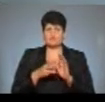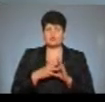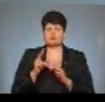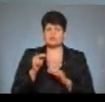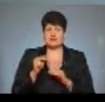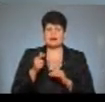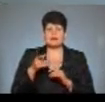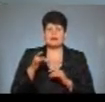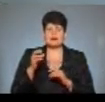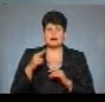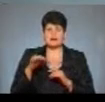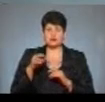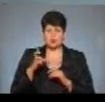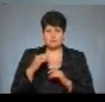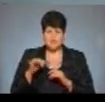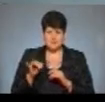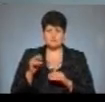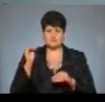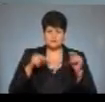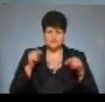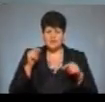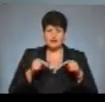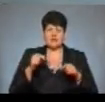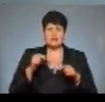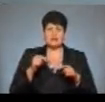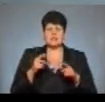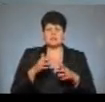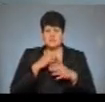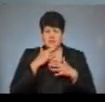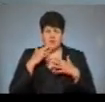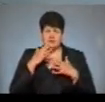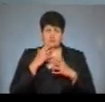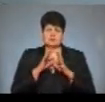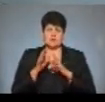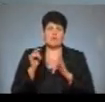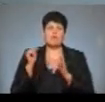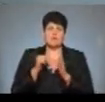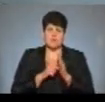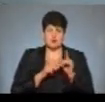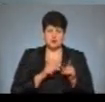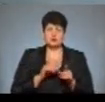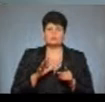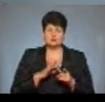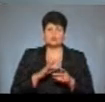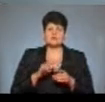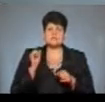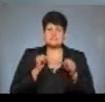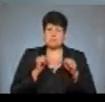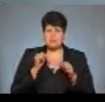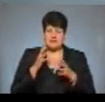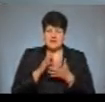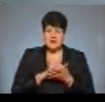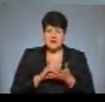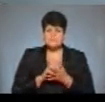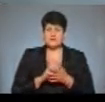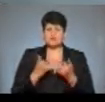числа градобій, і певна частина плодових насаджень попала під нього. Звичайно, було збиття. Але я